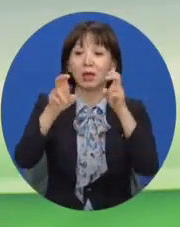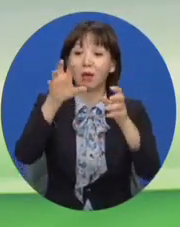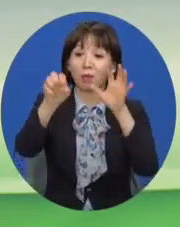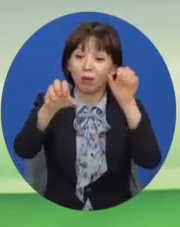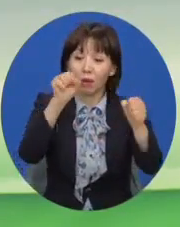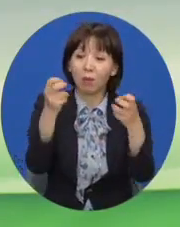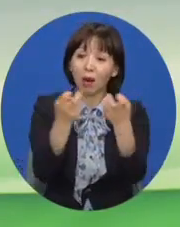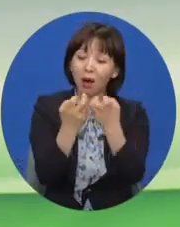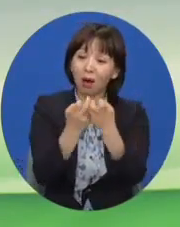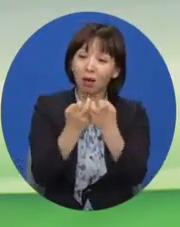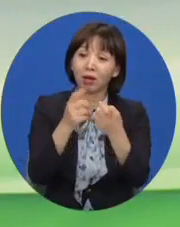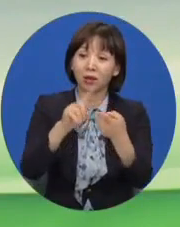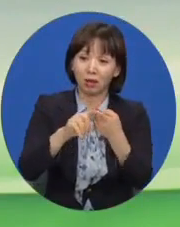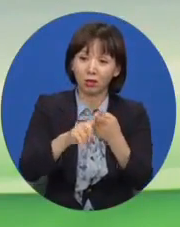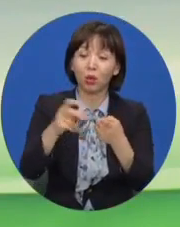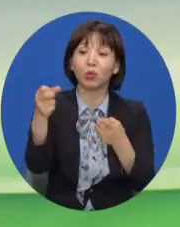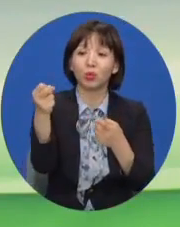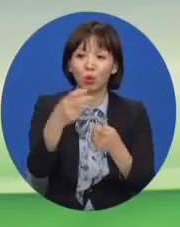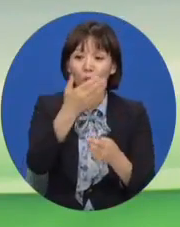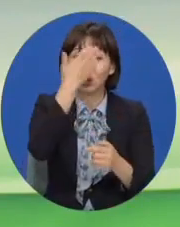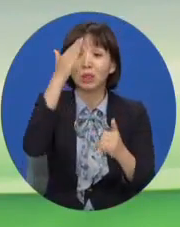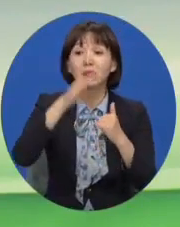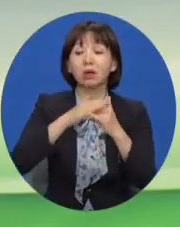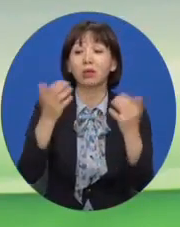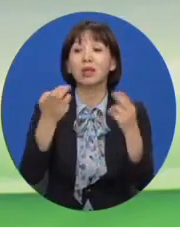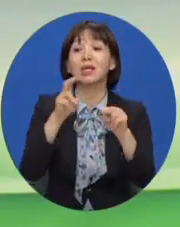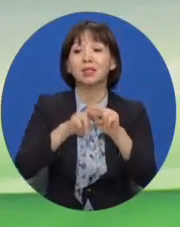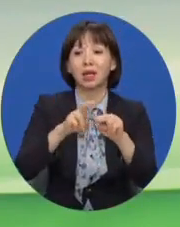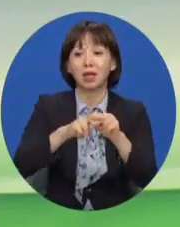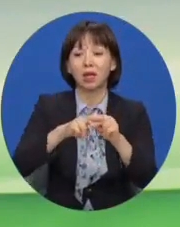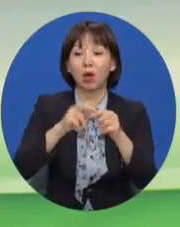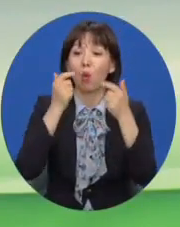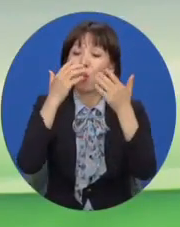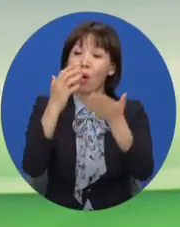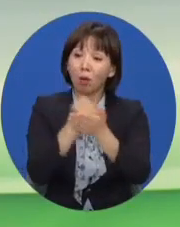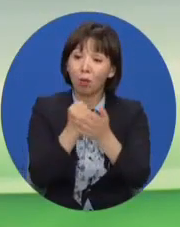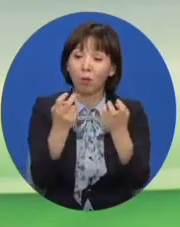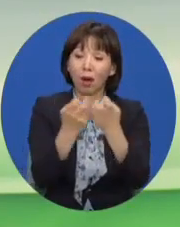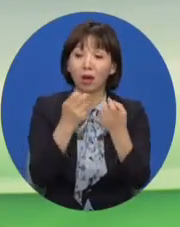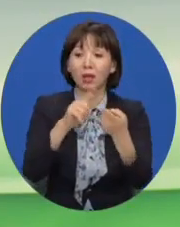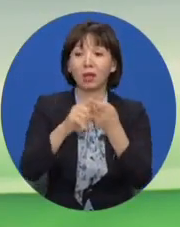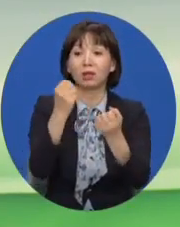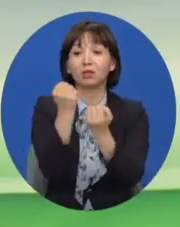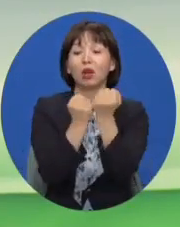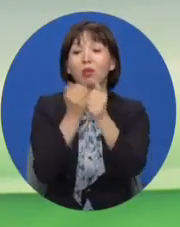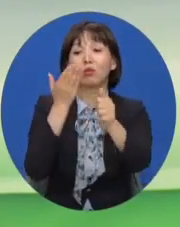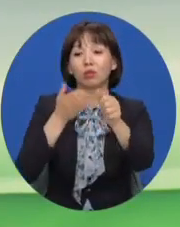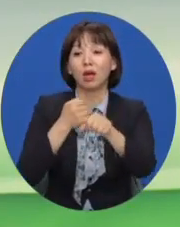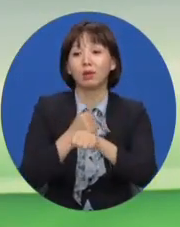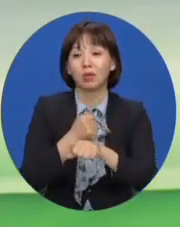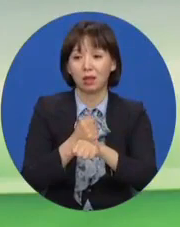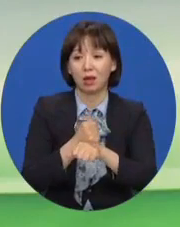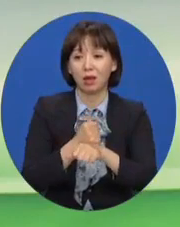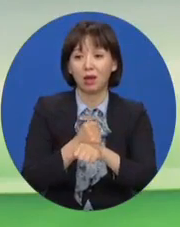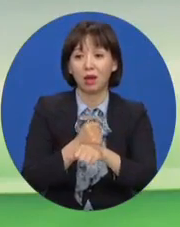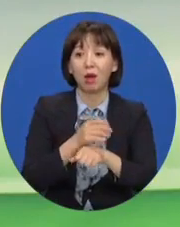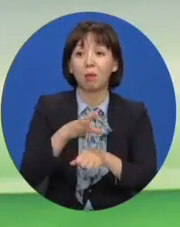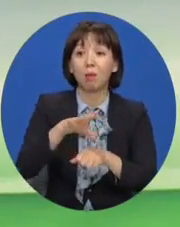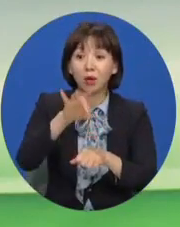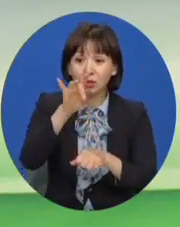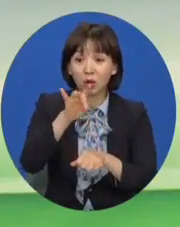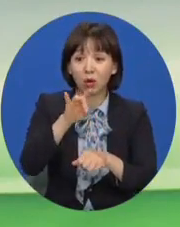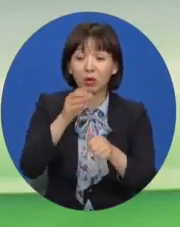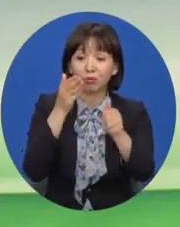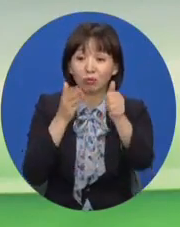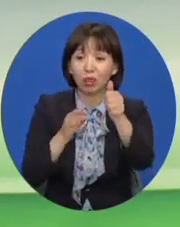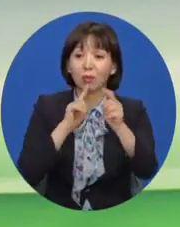가지고 계신지 또 아울러서 청년 일자리 확보 방안도 설명을 해주시기를 바라겠습니다. 한 가지 먼저 좀